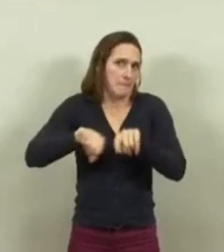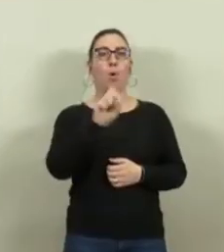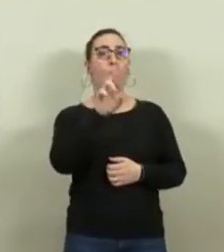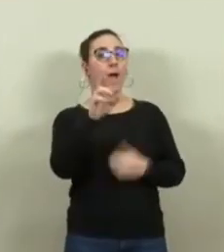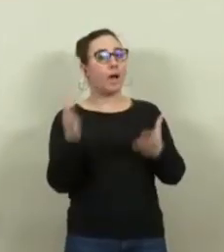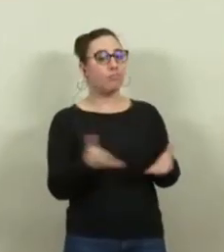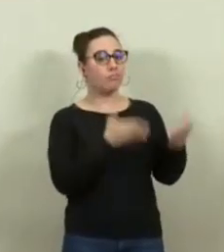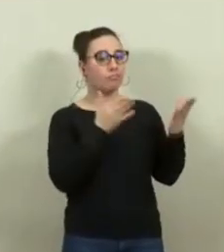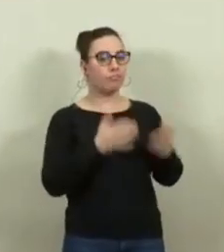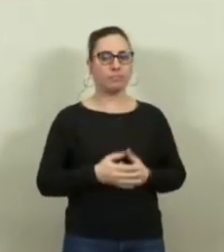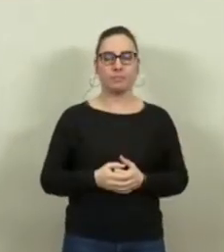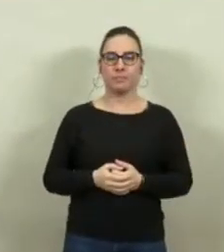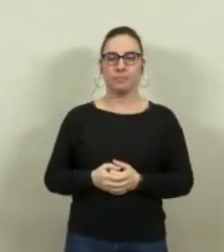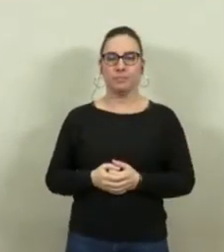cette occasion.